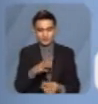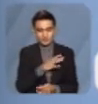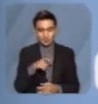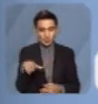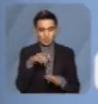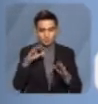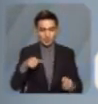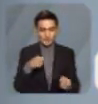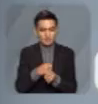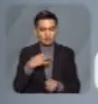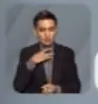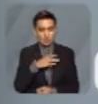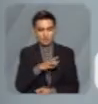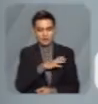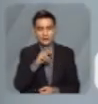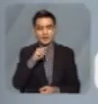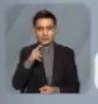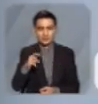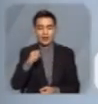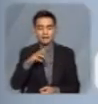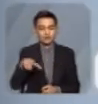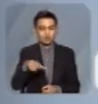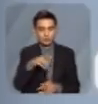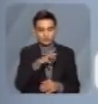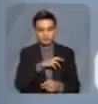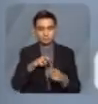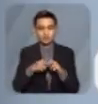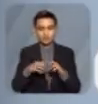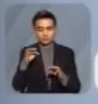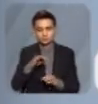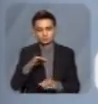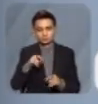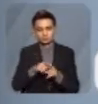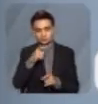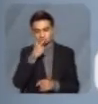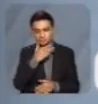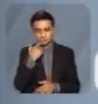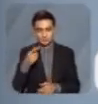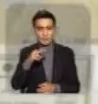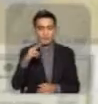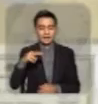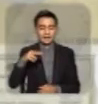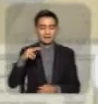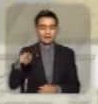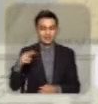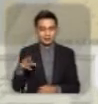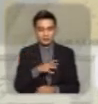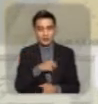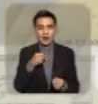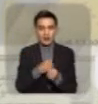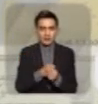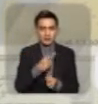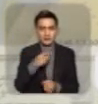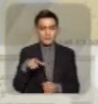произошли массовые аварии. В КазАвтожоле заявили, основная их причина – несоблюдение ПДД водителями. Аварии не только